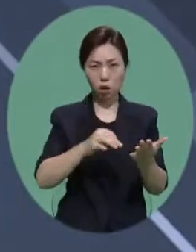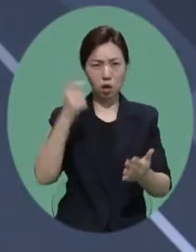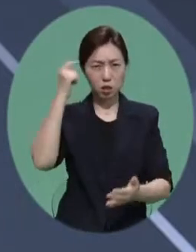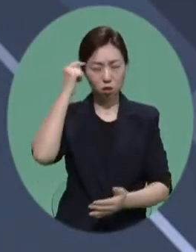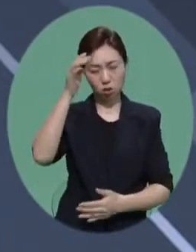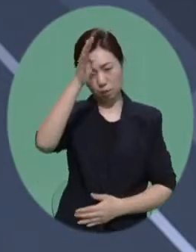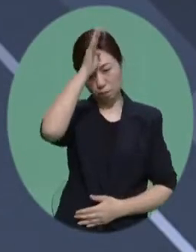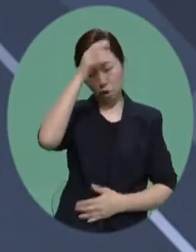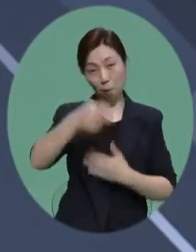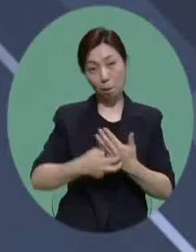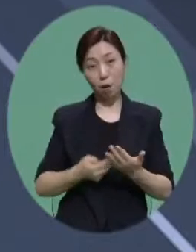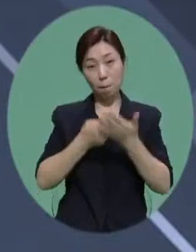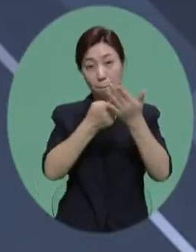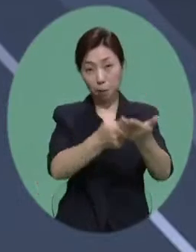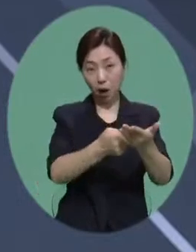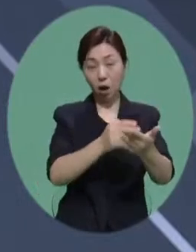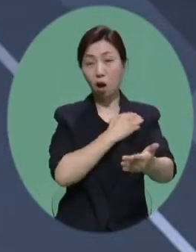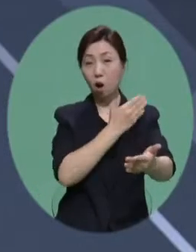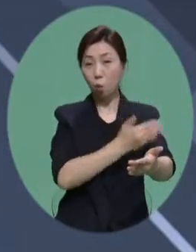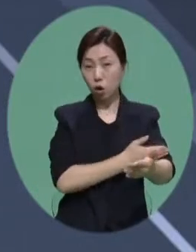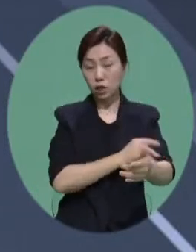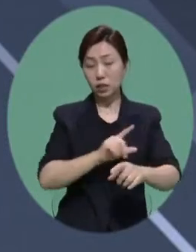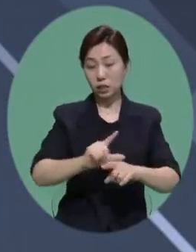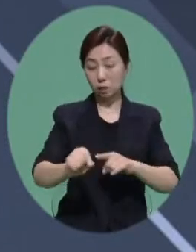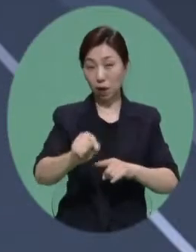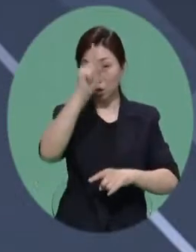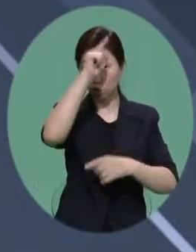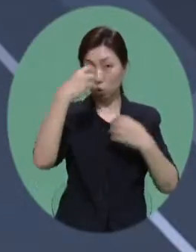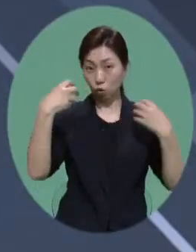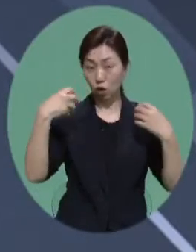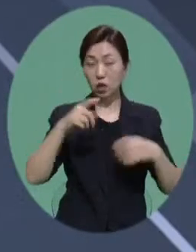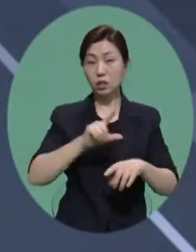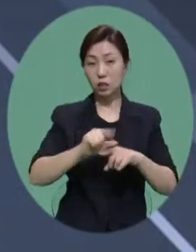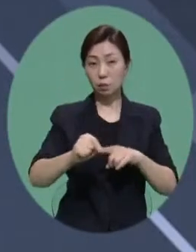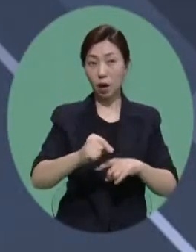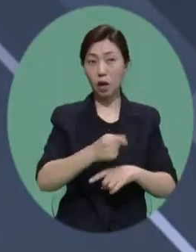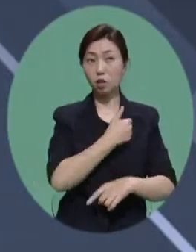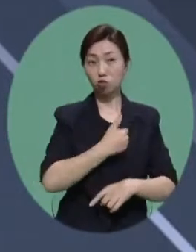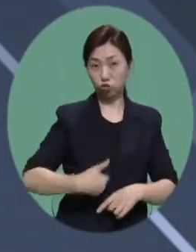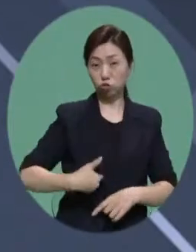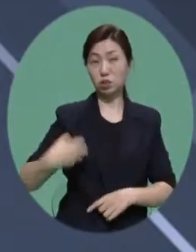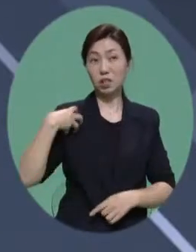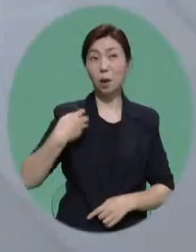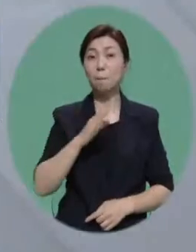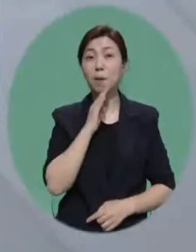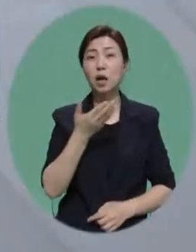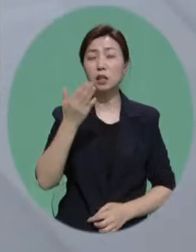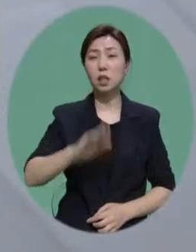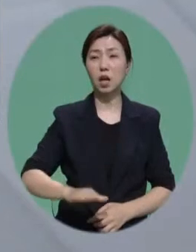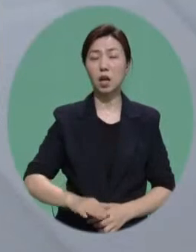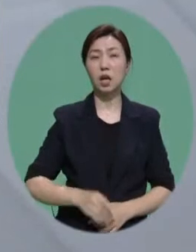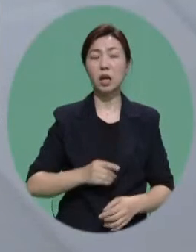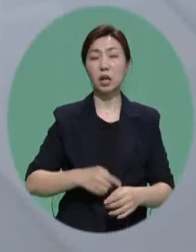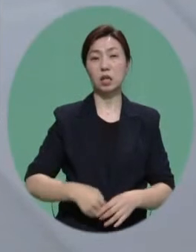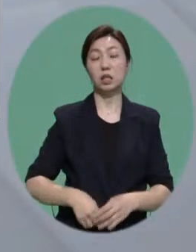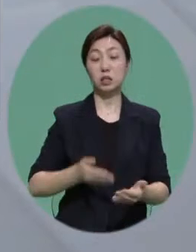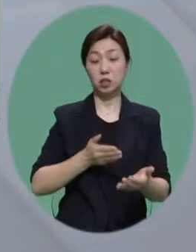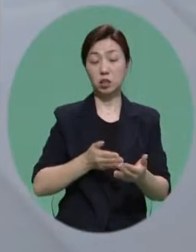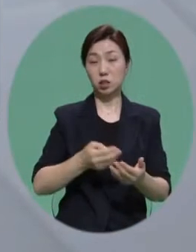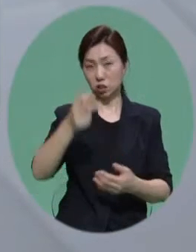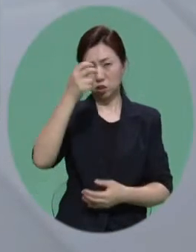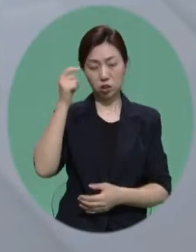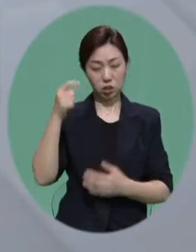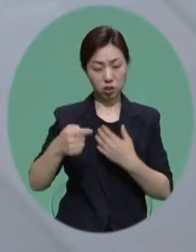지방자치단체장의 게 있었는데 지금 있습니다 이거를 에 정신병에 대한 전문가 위원회 로